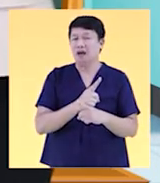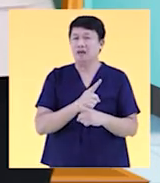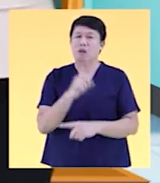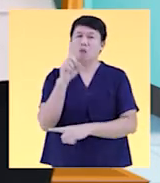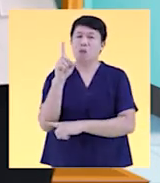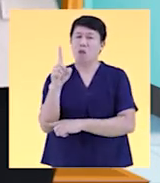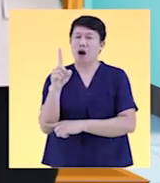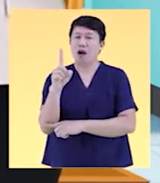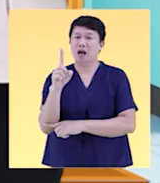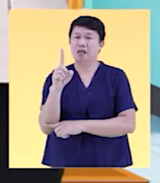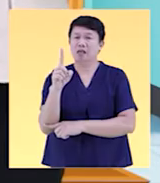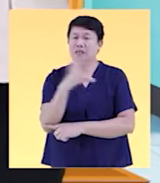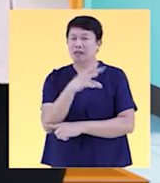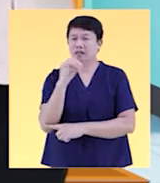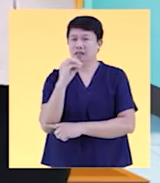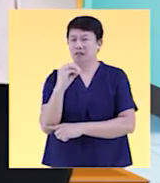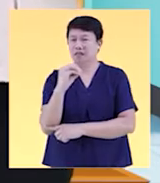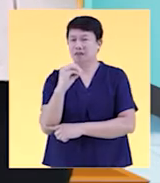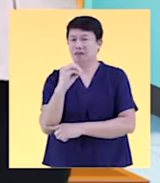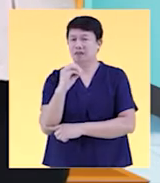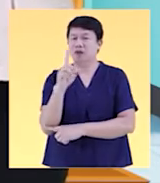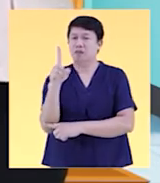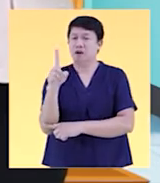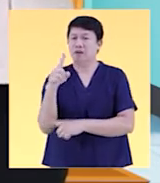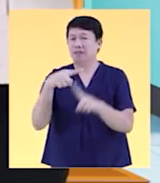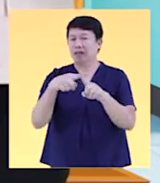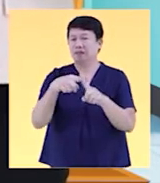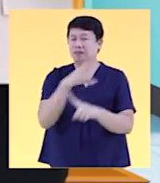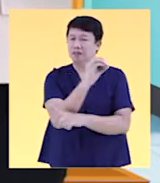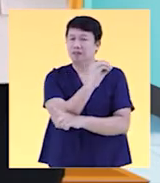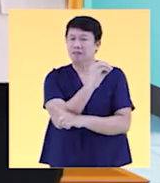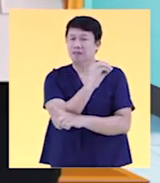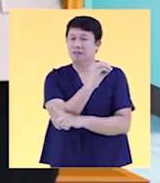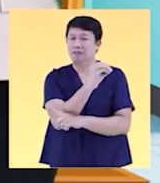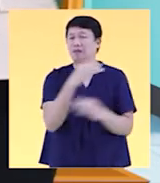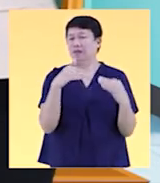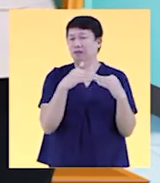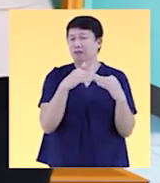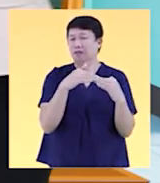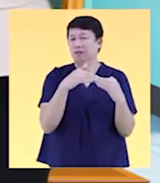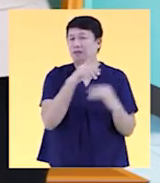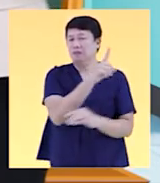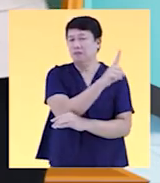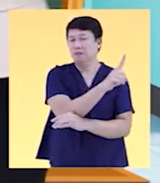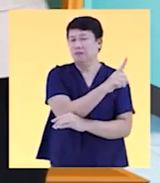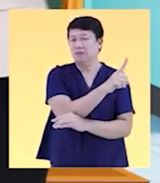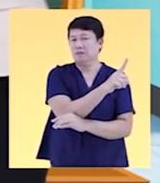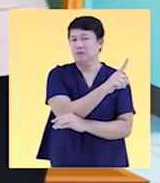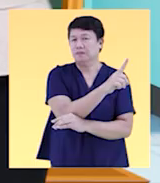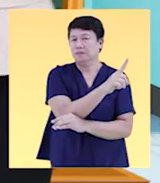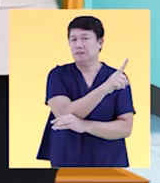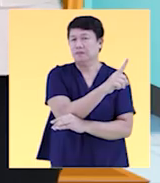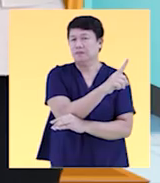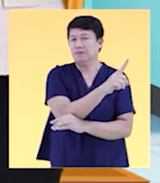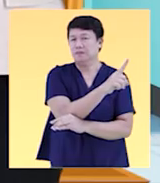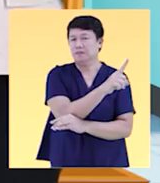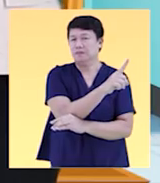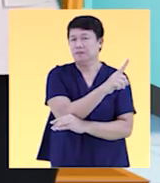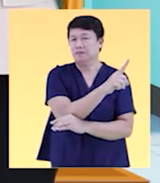Tama! 1 at 0. 1 plus 0 is equal to,